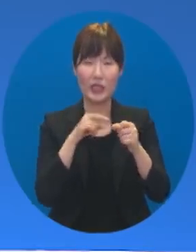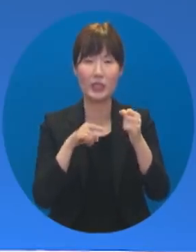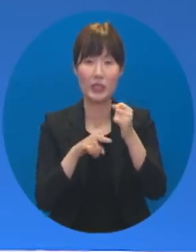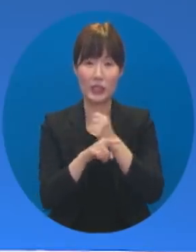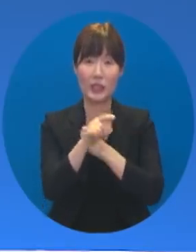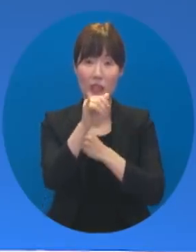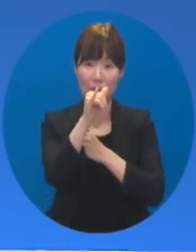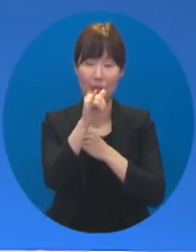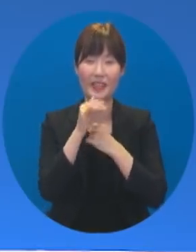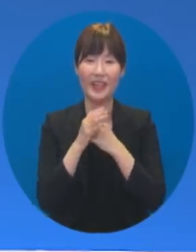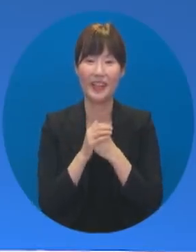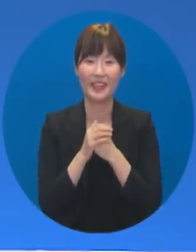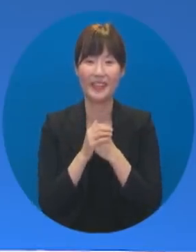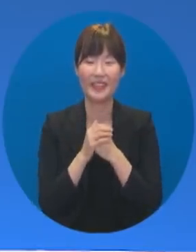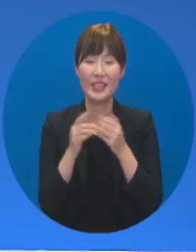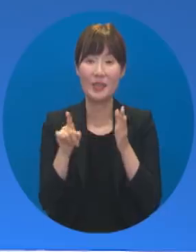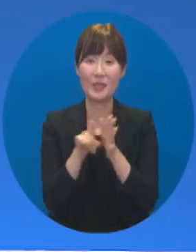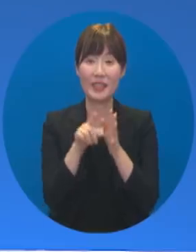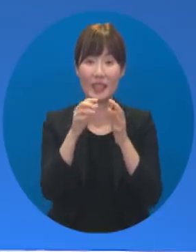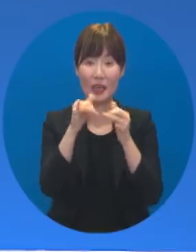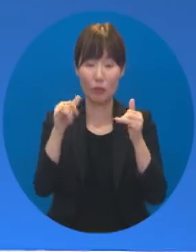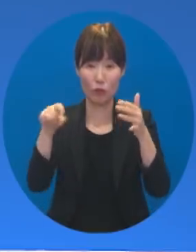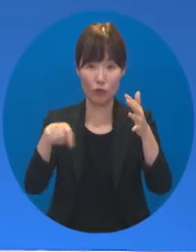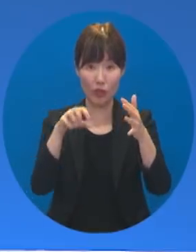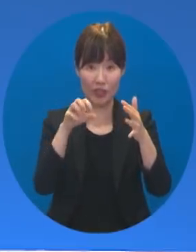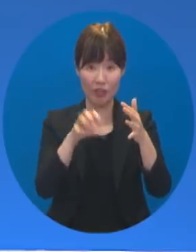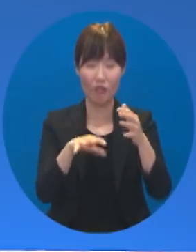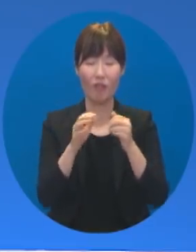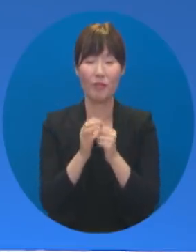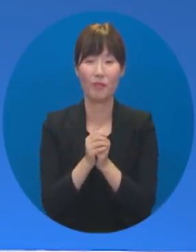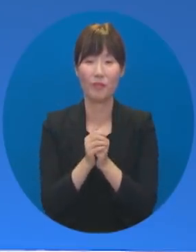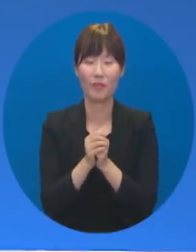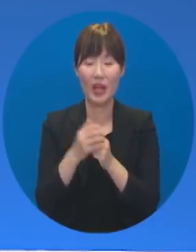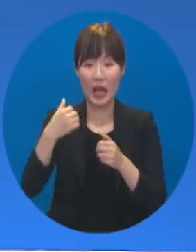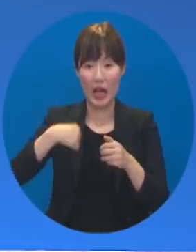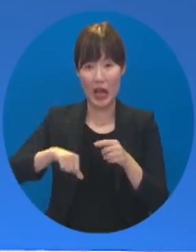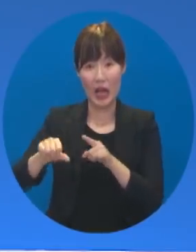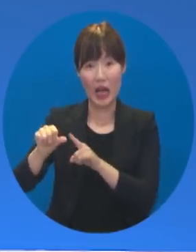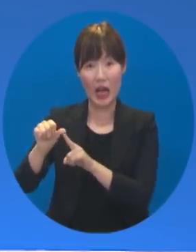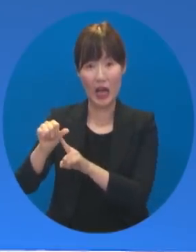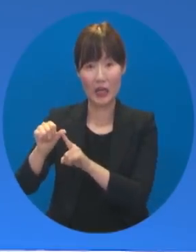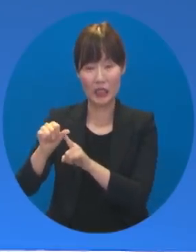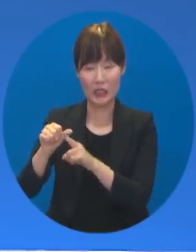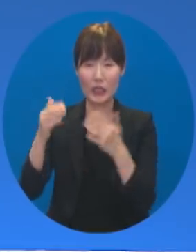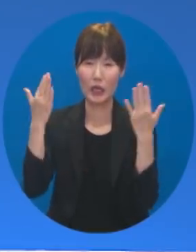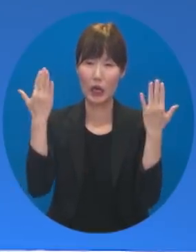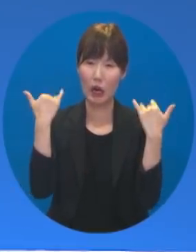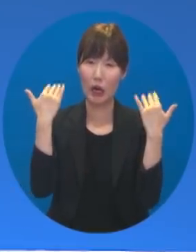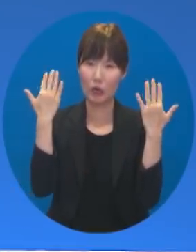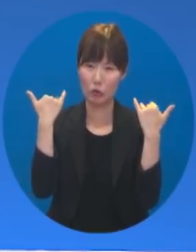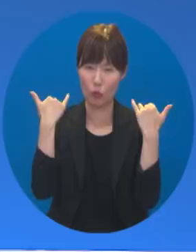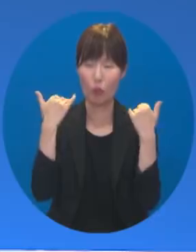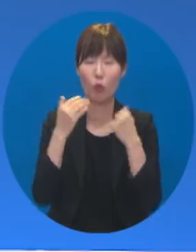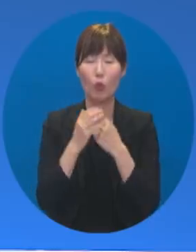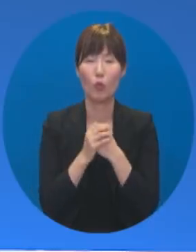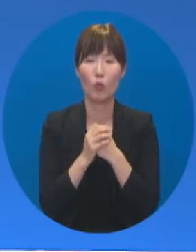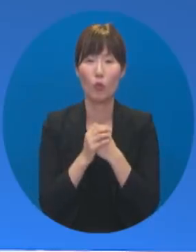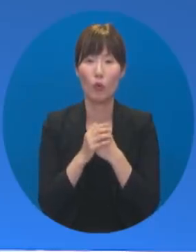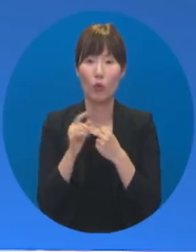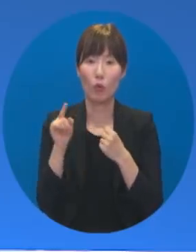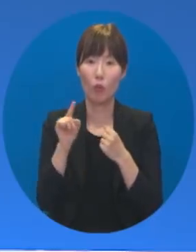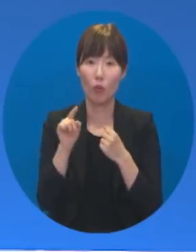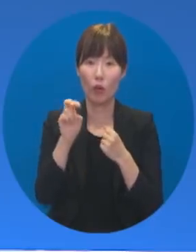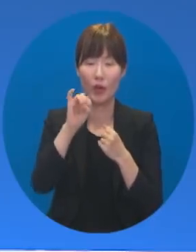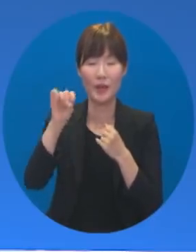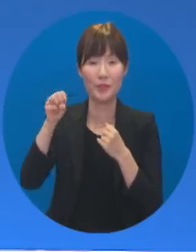그 신앙인들 가운데 저는 사실 원기의 학교 이야기를 하지 않을 수가 없어요. 원기가 미랄두레